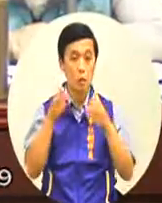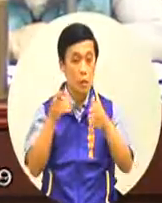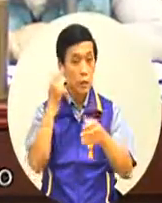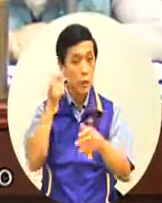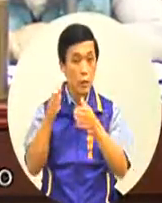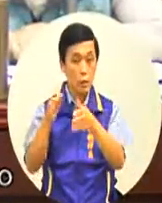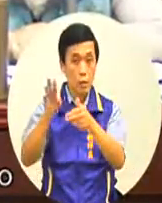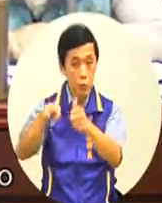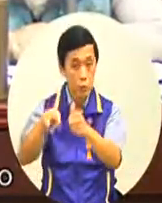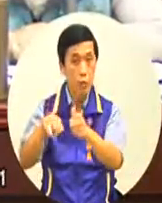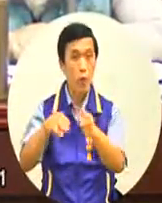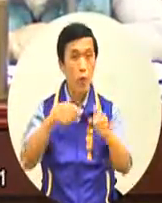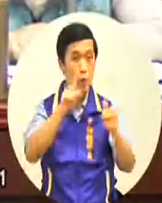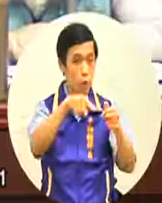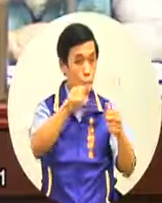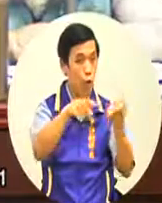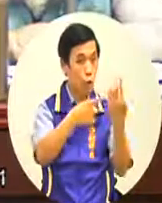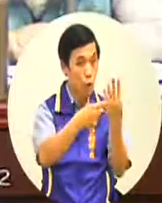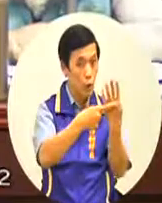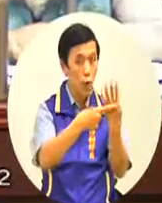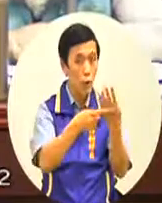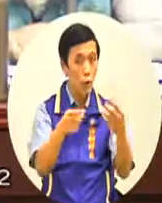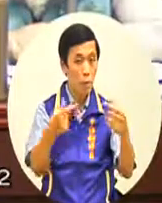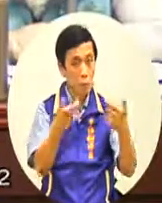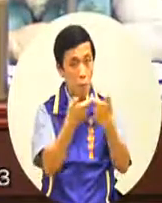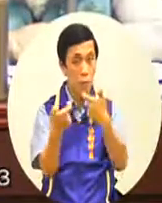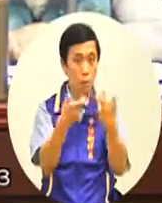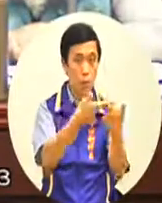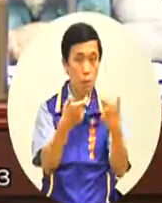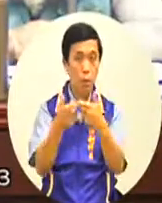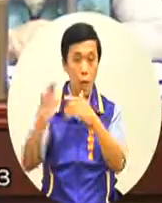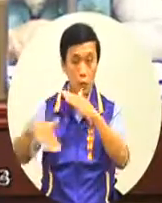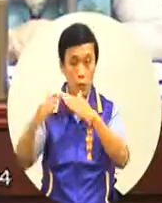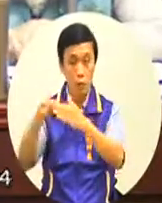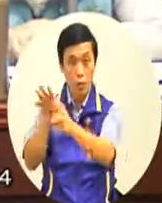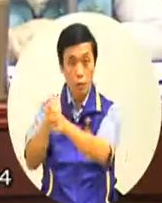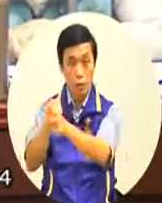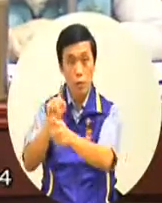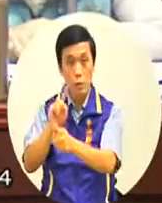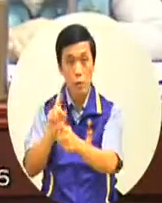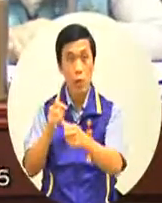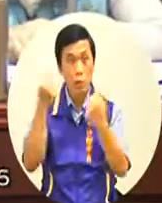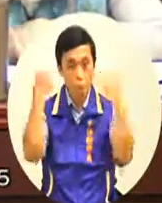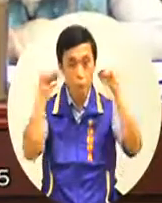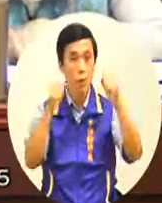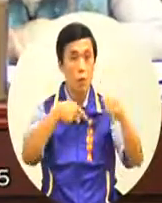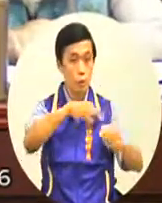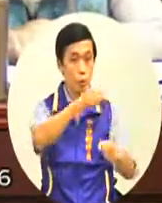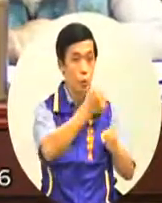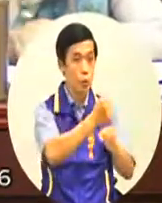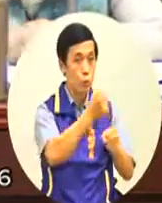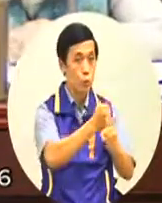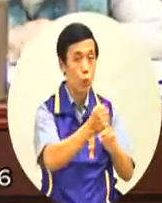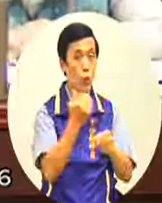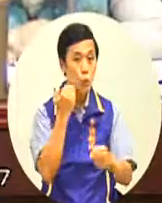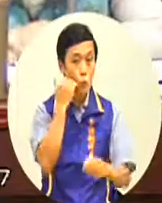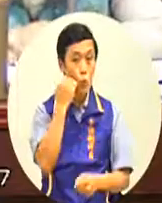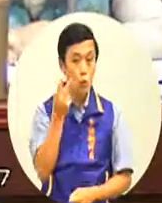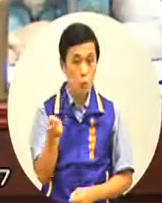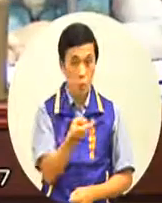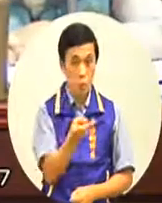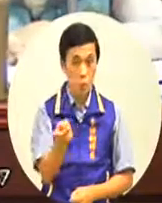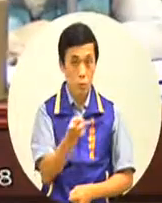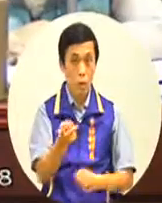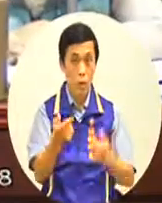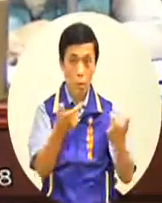校那边的在学校里面所学的，跟他毕业之后所从事的工作，如果能够更